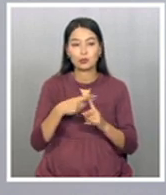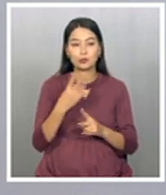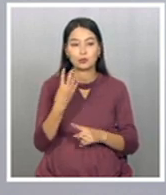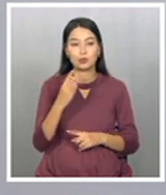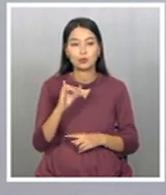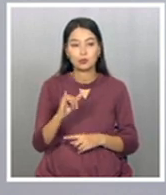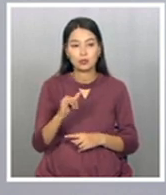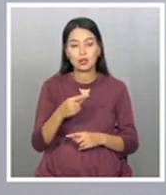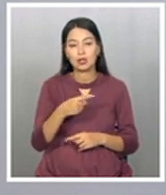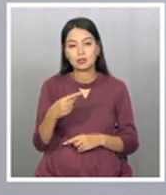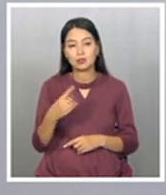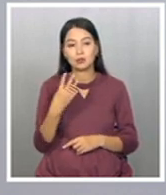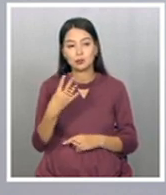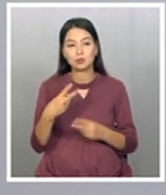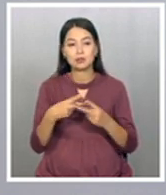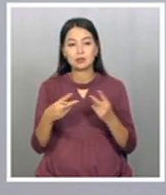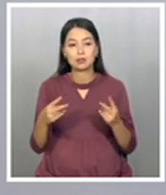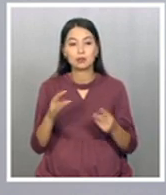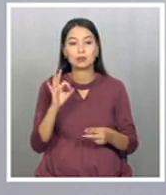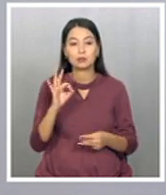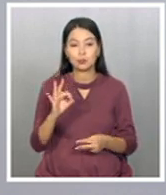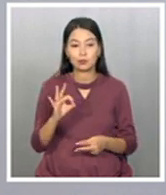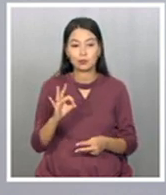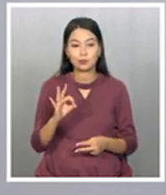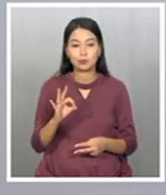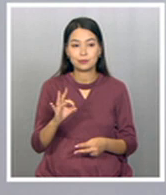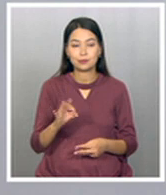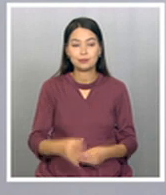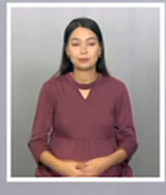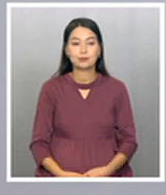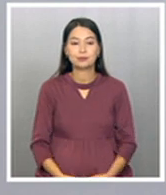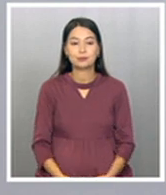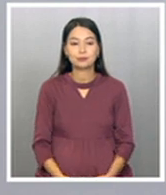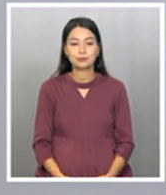4y азайтылған 4 тең 0 деген теңдеуімен берілген.